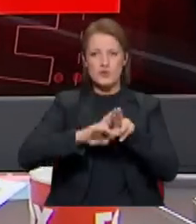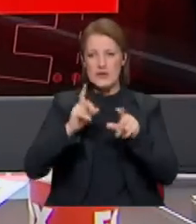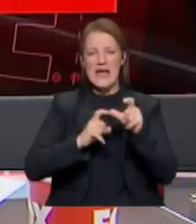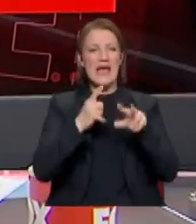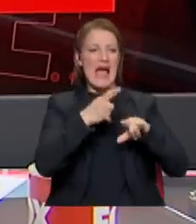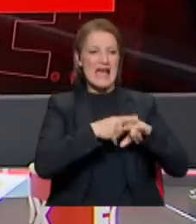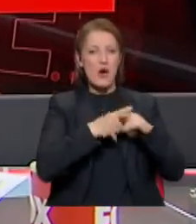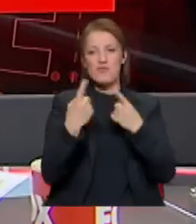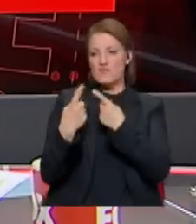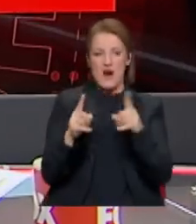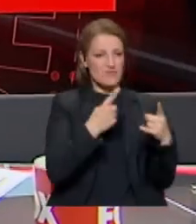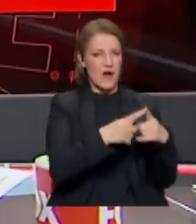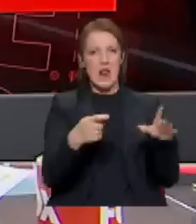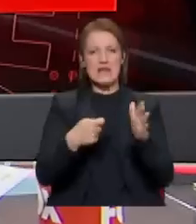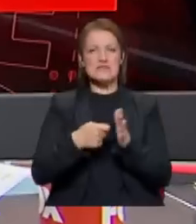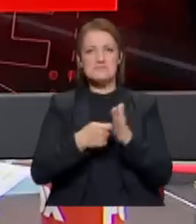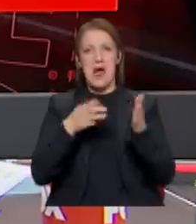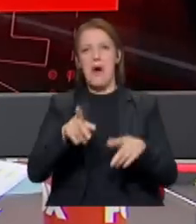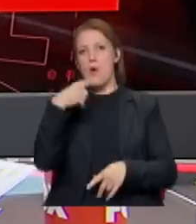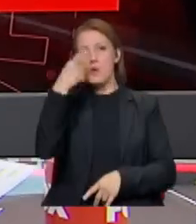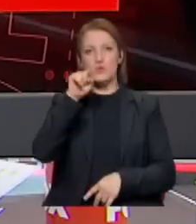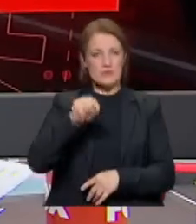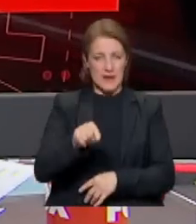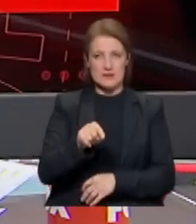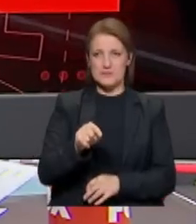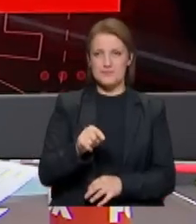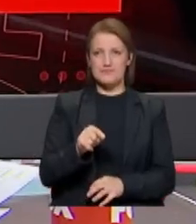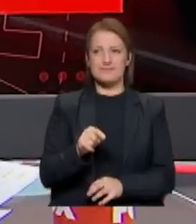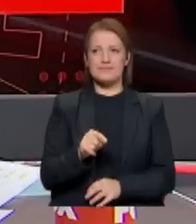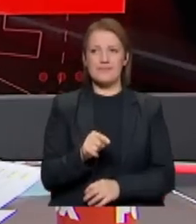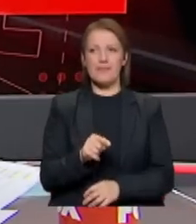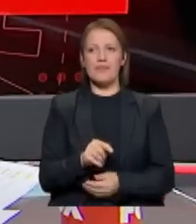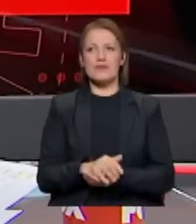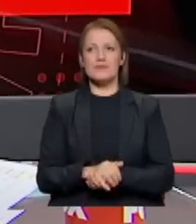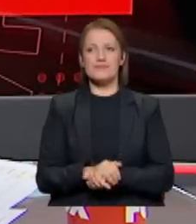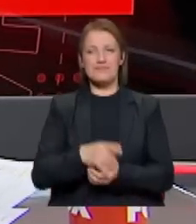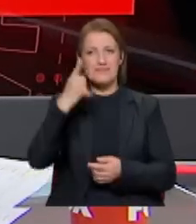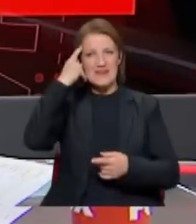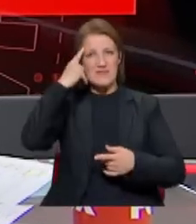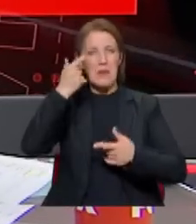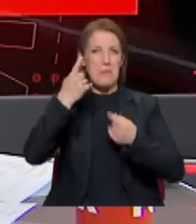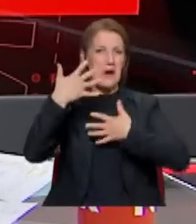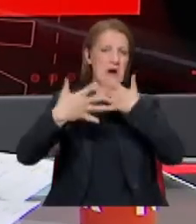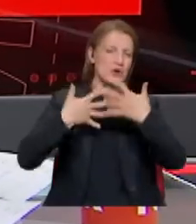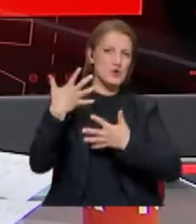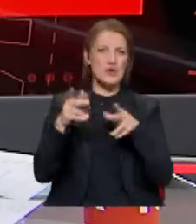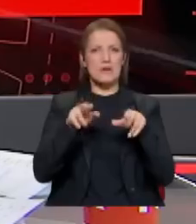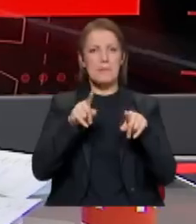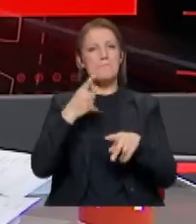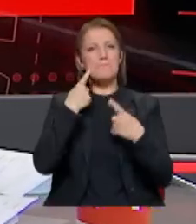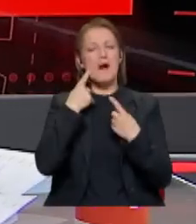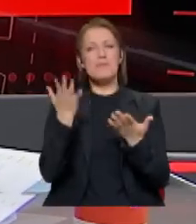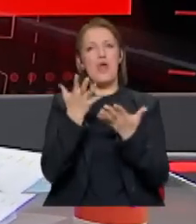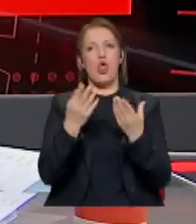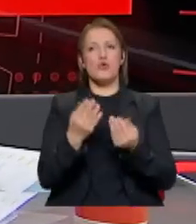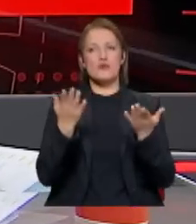yani O yüzden de Kafalar sanki biraz da karışık bakalım